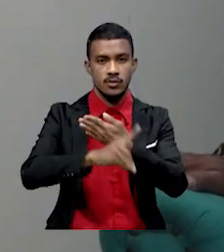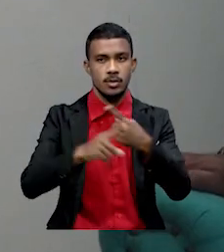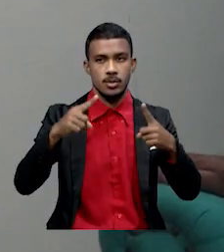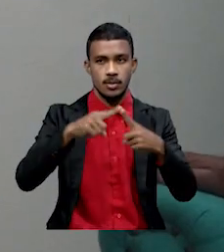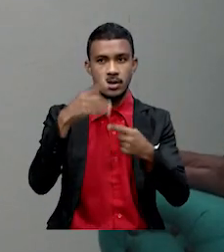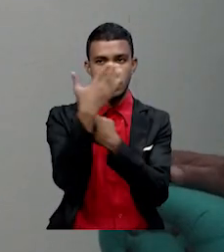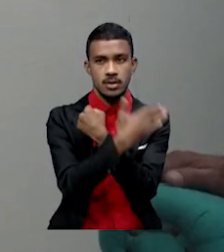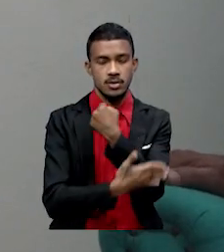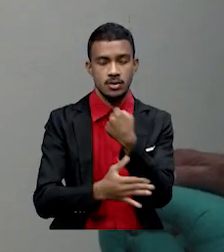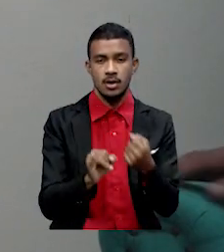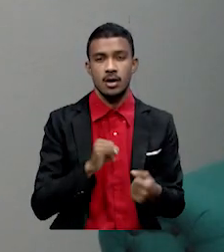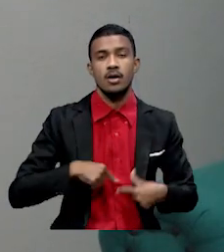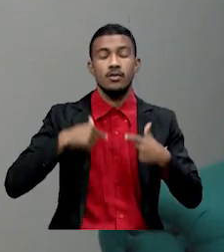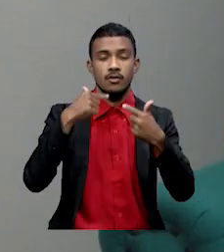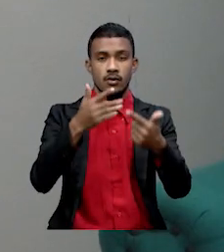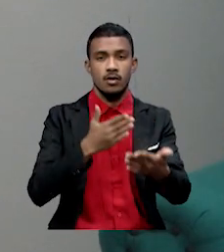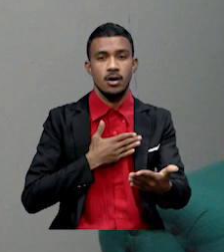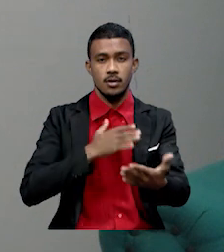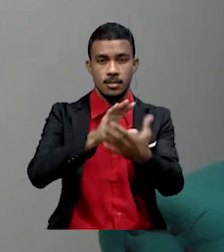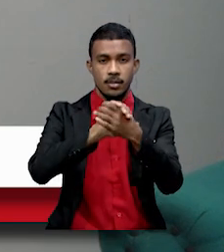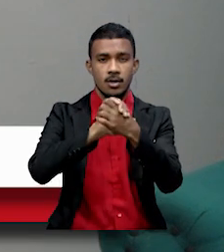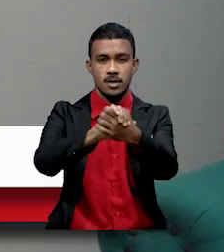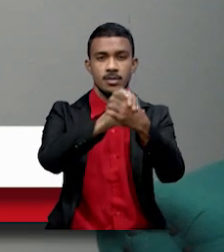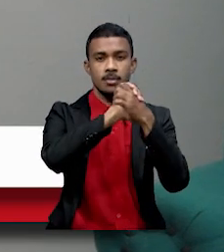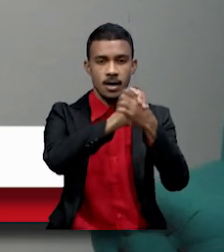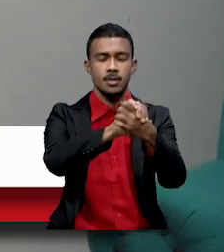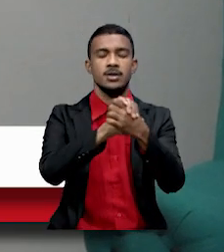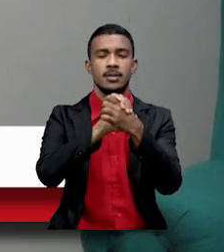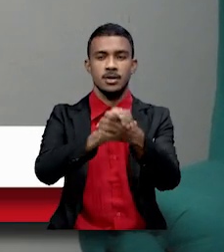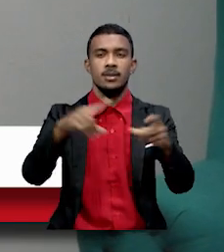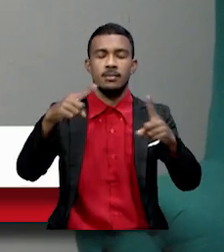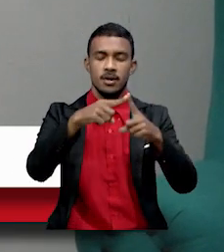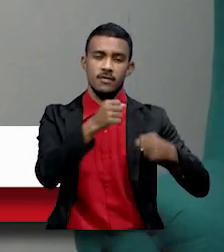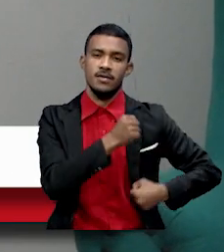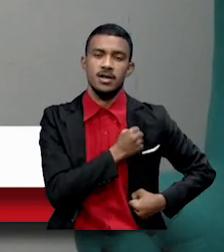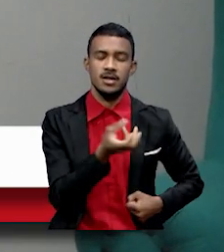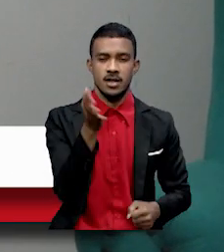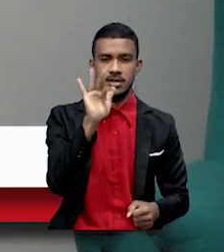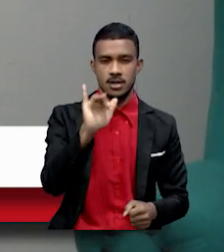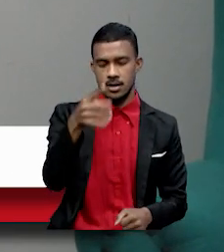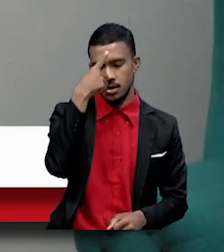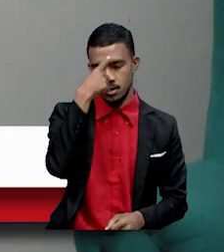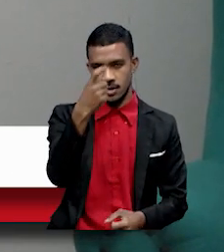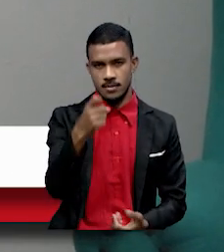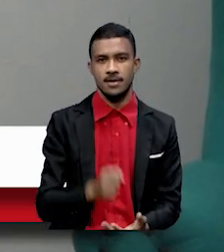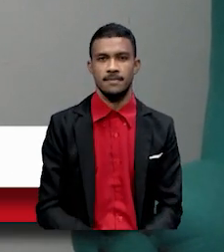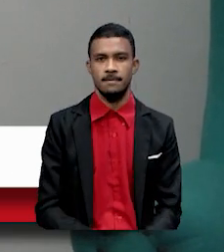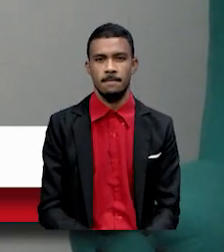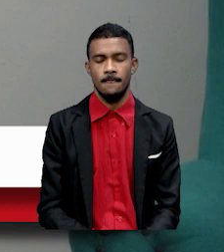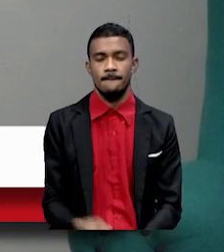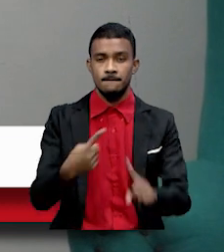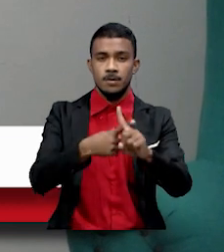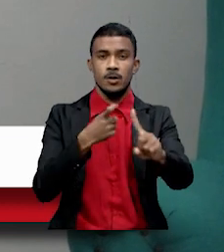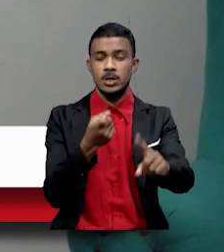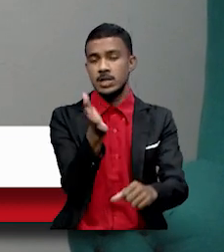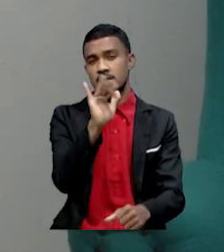Hawa toa ne parabéns, parabéns, parabéns ba Falentil Sira. Tamba kusi